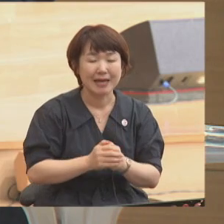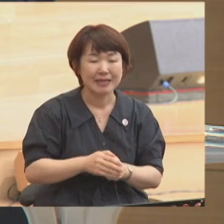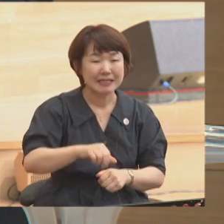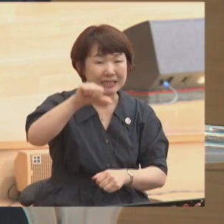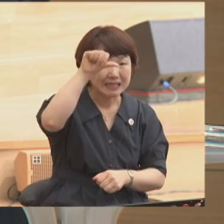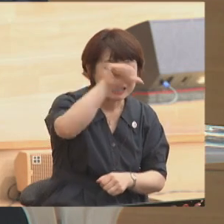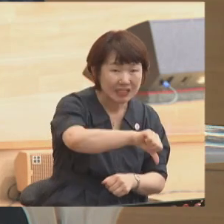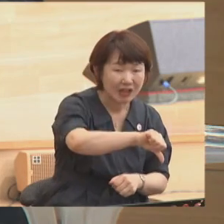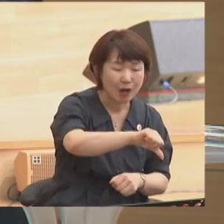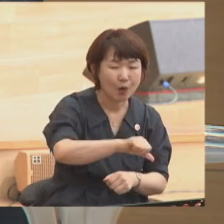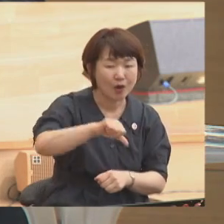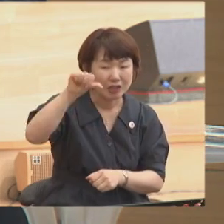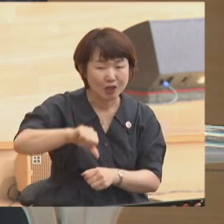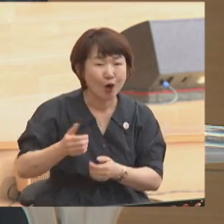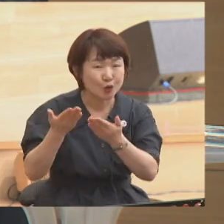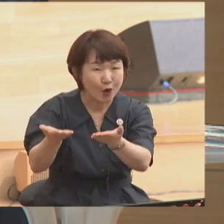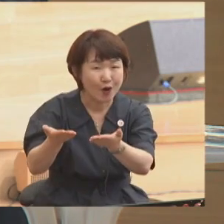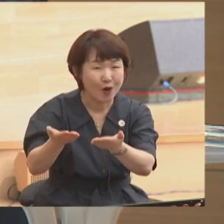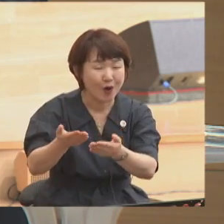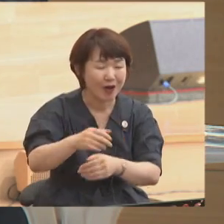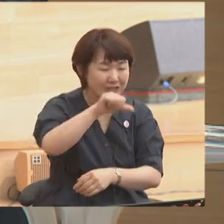것하고 저주는 것은